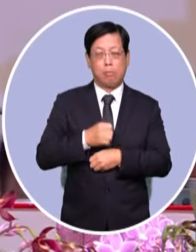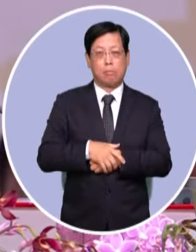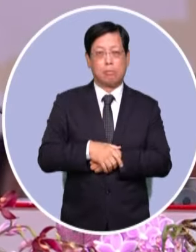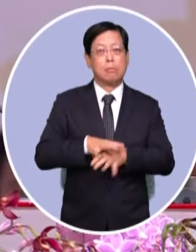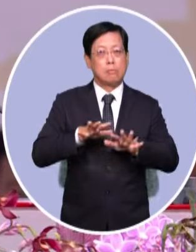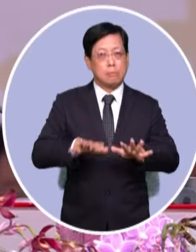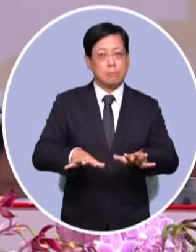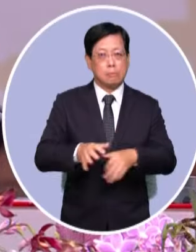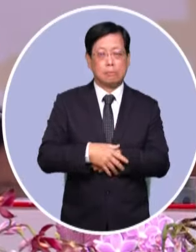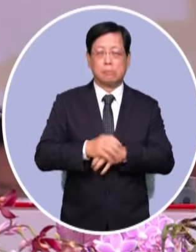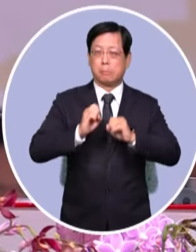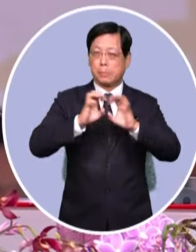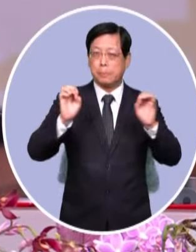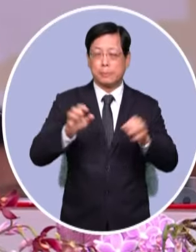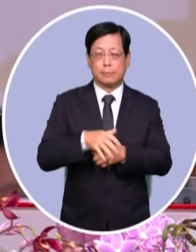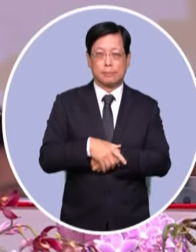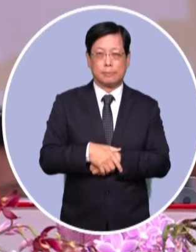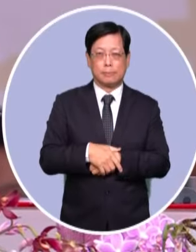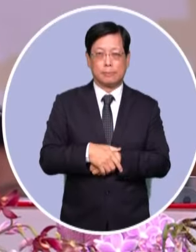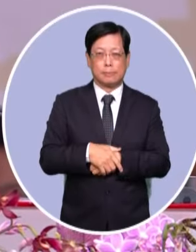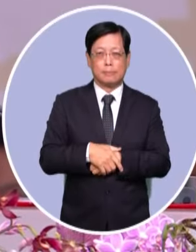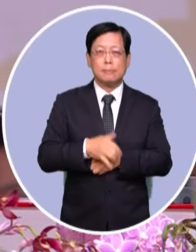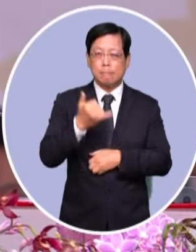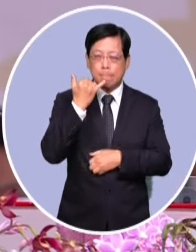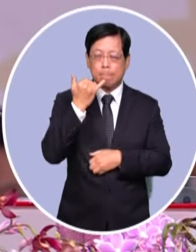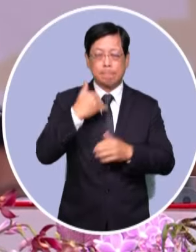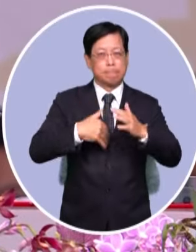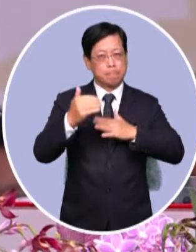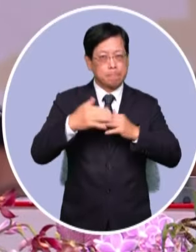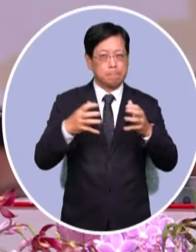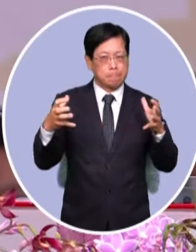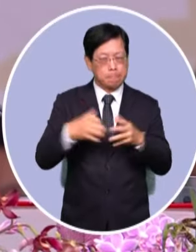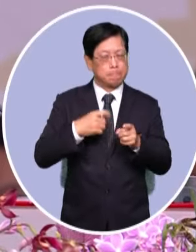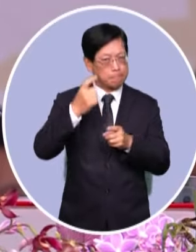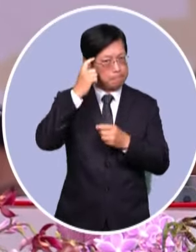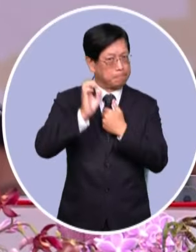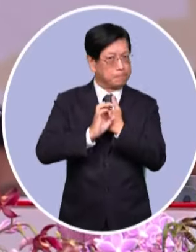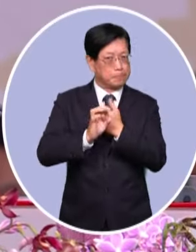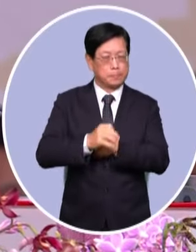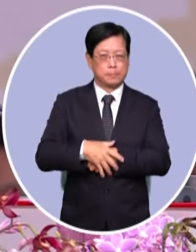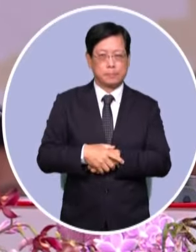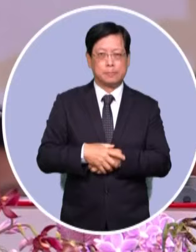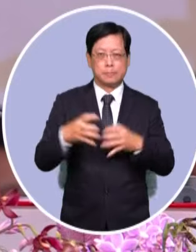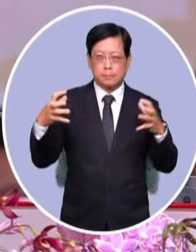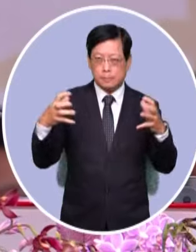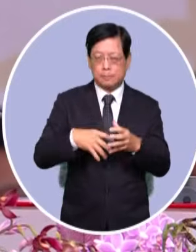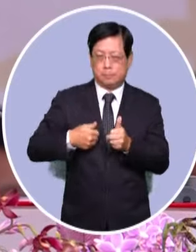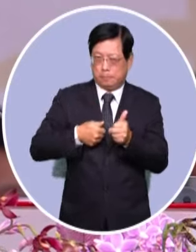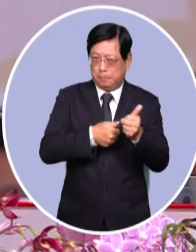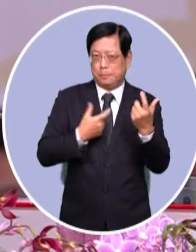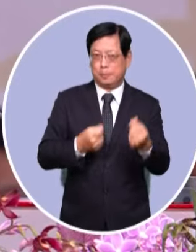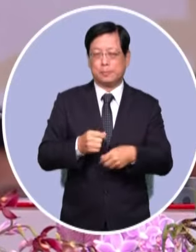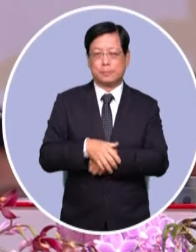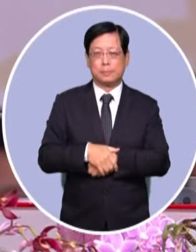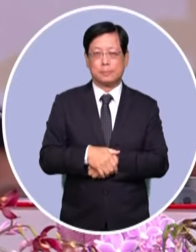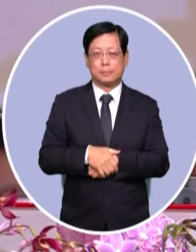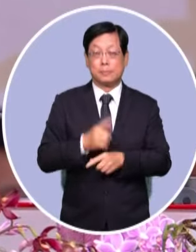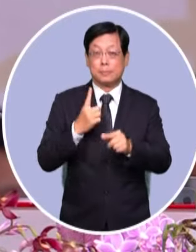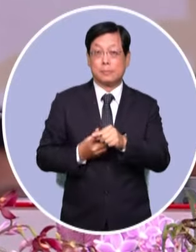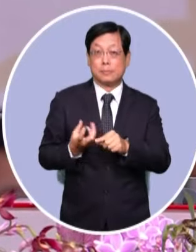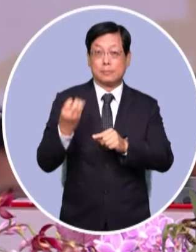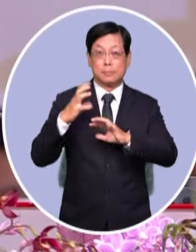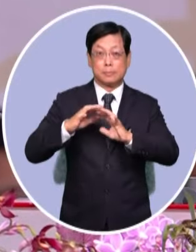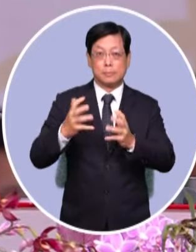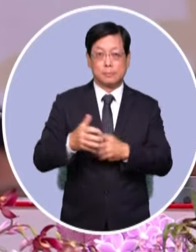供这里，也呼吁大家可以共同来思考，共同来追求。中华民